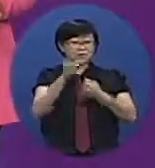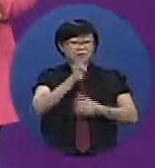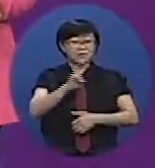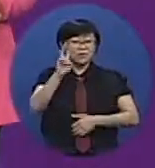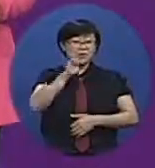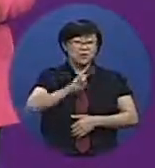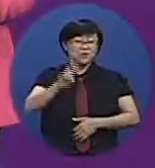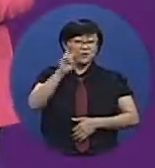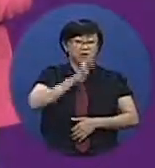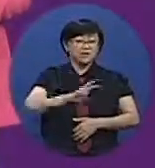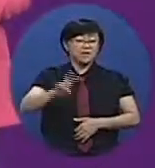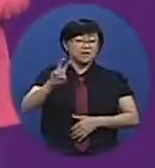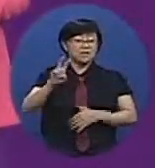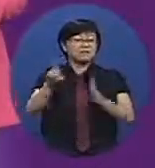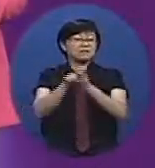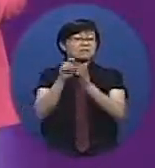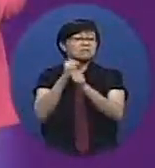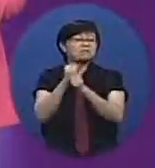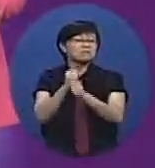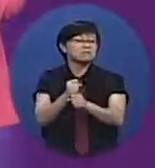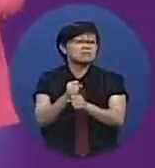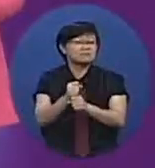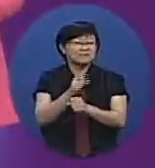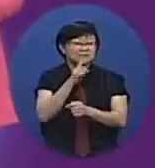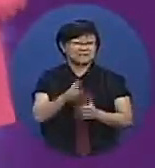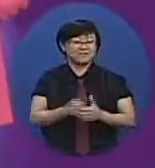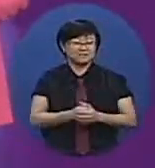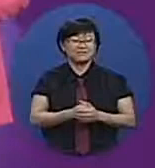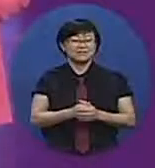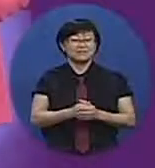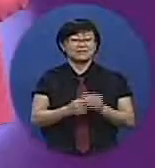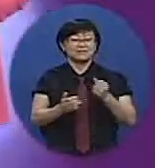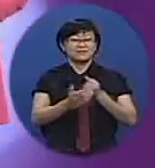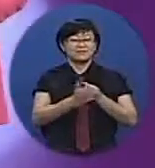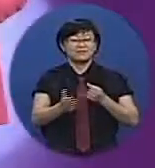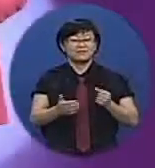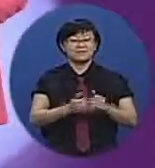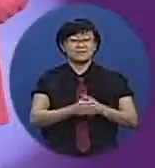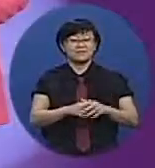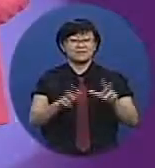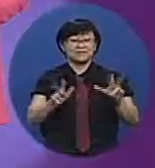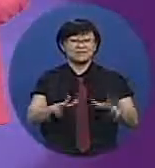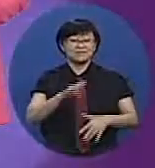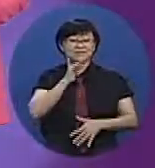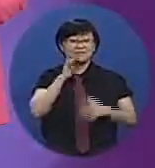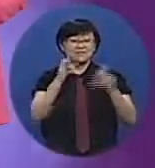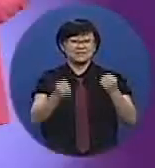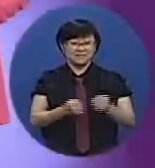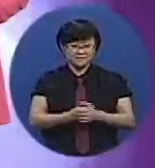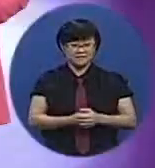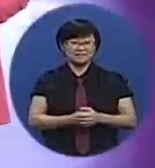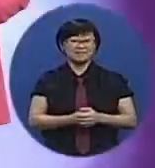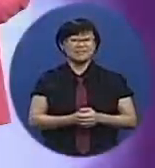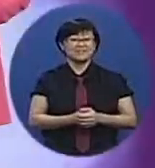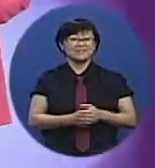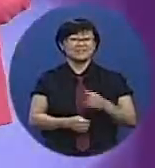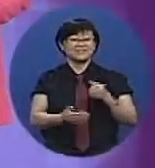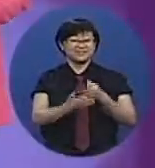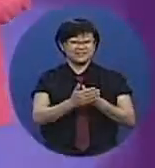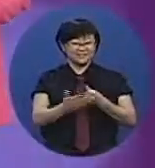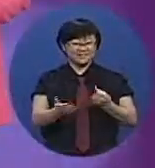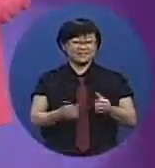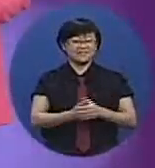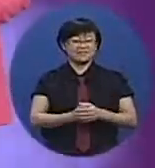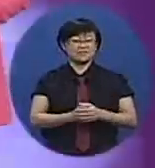노래하고 노래에다가 많이 그 저기 그 의존하시는 거죠. 네. 그래서 네. 지금 나이도 뭐 먹을 만치 먹었습니다. 네.